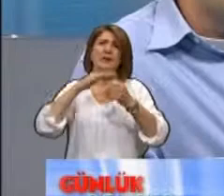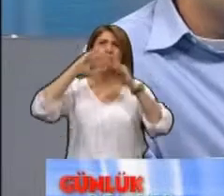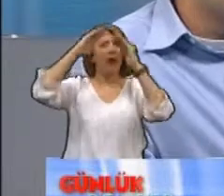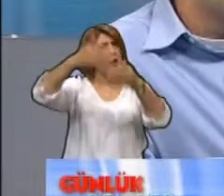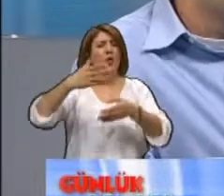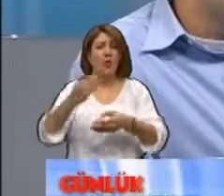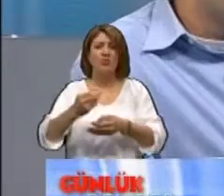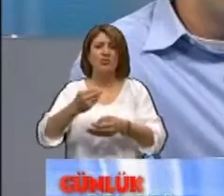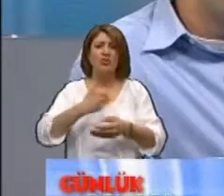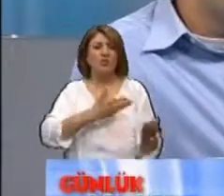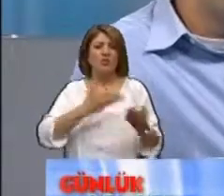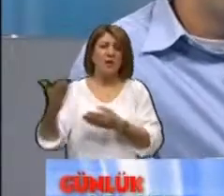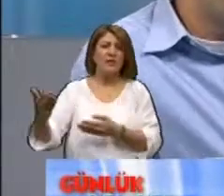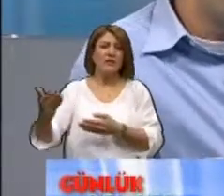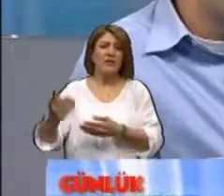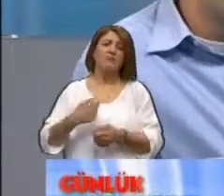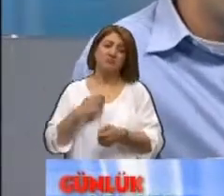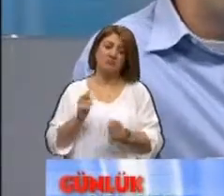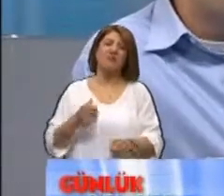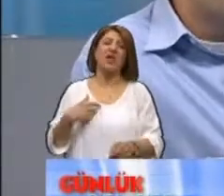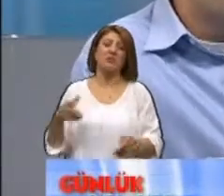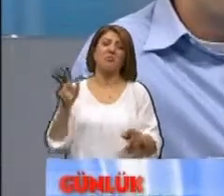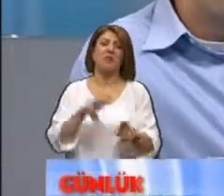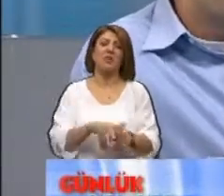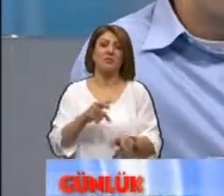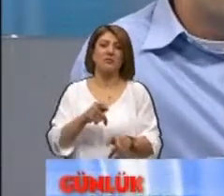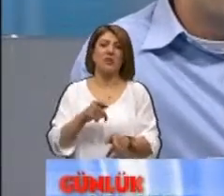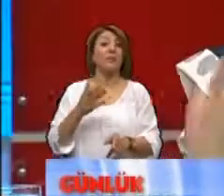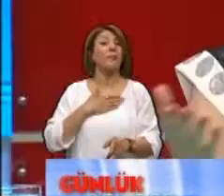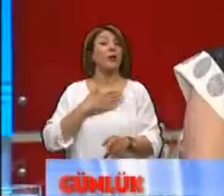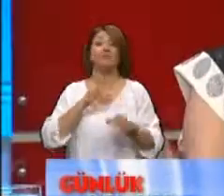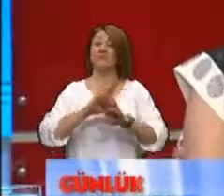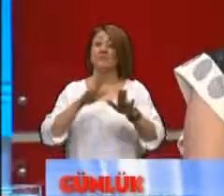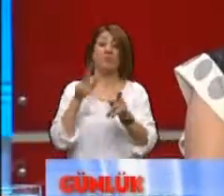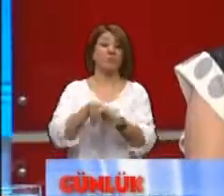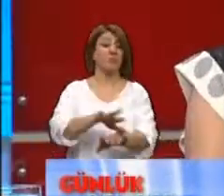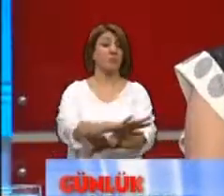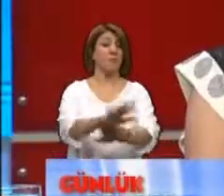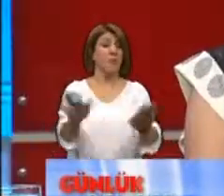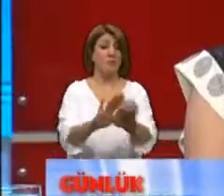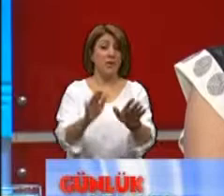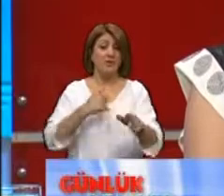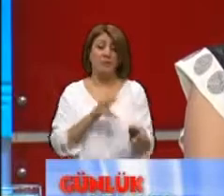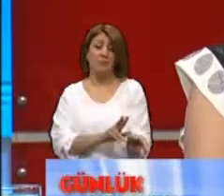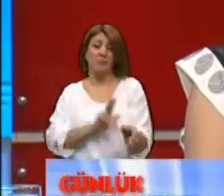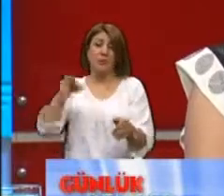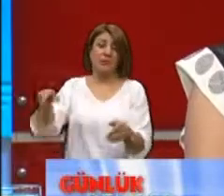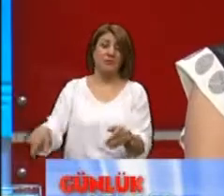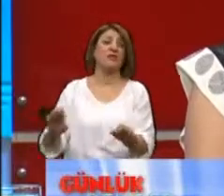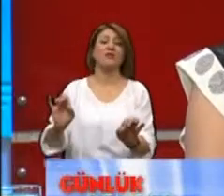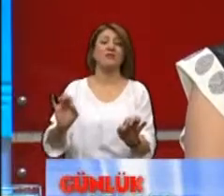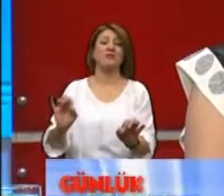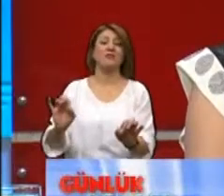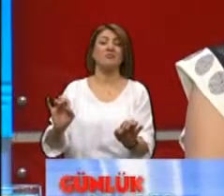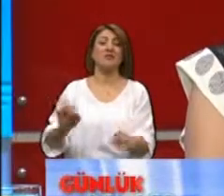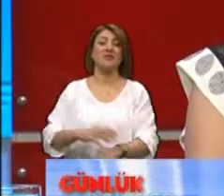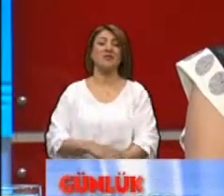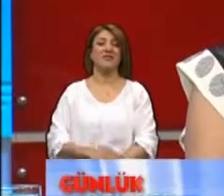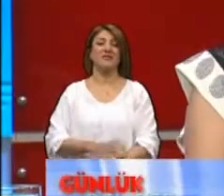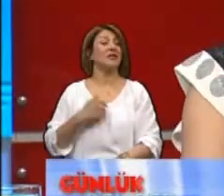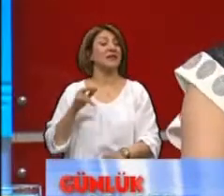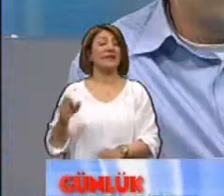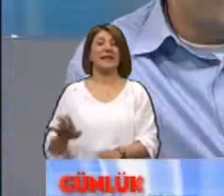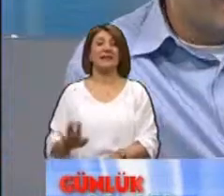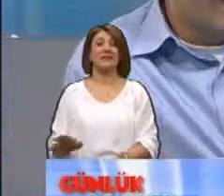dediğinde binerim yani. Ben derhal inerim. Senle aramızdaki toplumuz fark böyle. Ben derhal inerim yani. Aa, yok, derhal. Şoför bin dedi mi? Şu piston in diye biliyorsun değil mi,